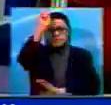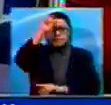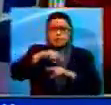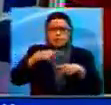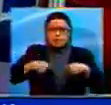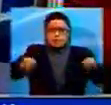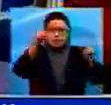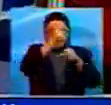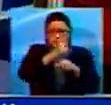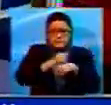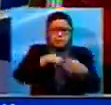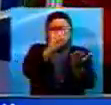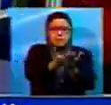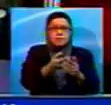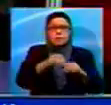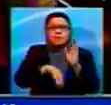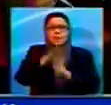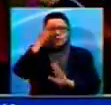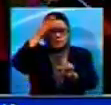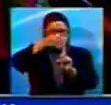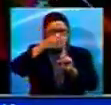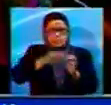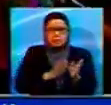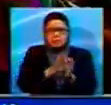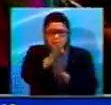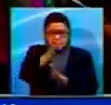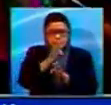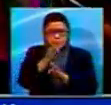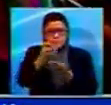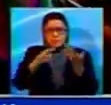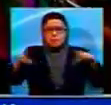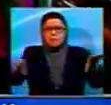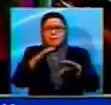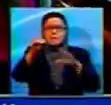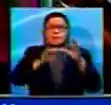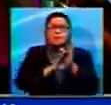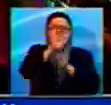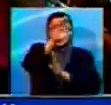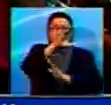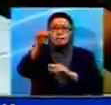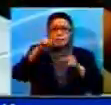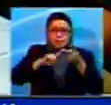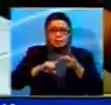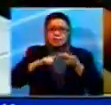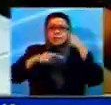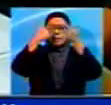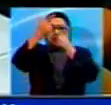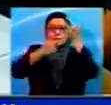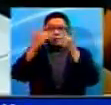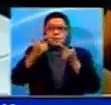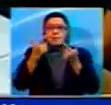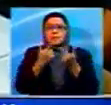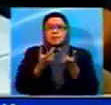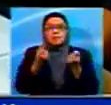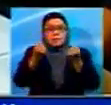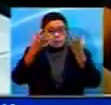ditawarkan kali ini lebih menjurus kepada industri sektor pembuatan dan pembinaan juga pelancongan sementara itu rata-rata